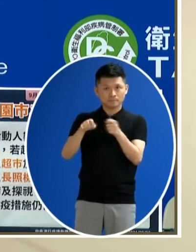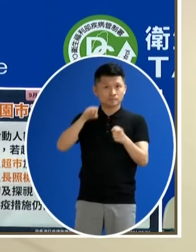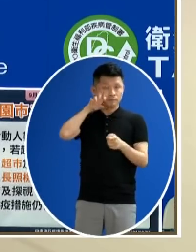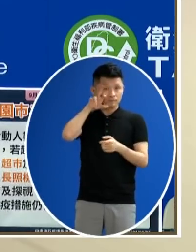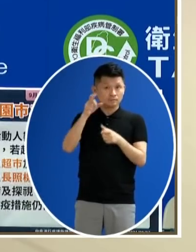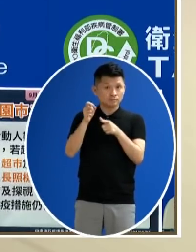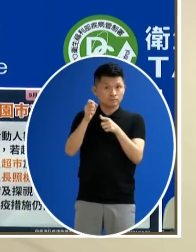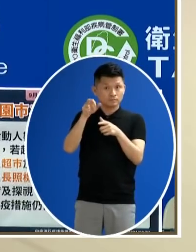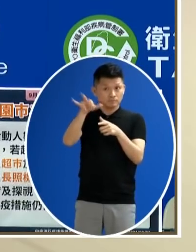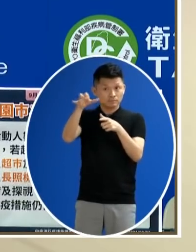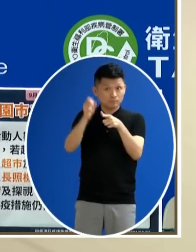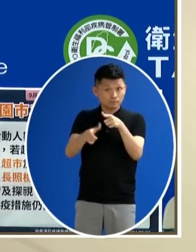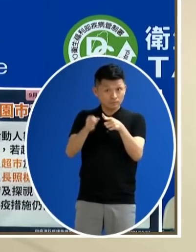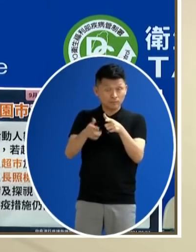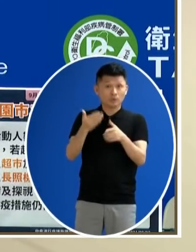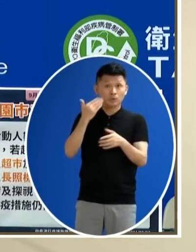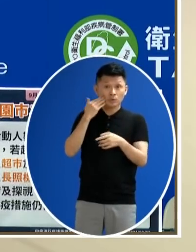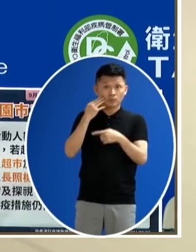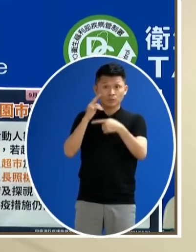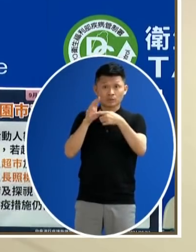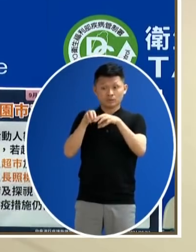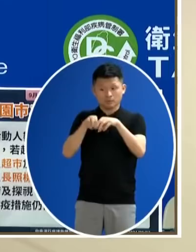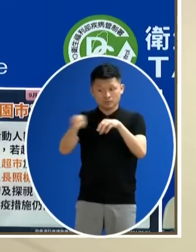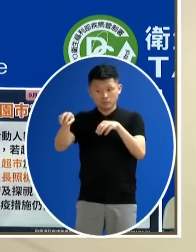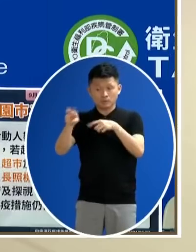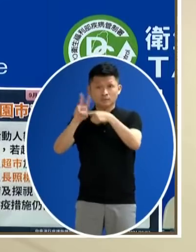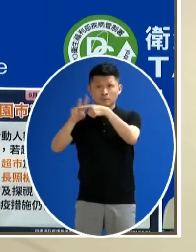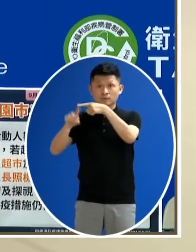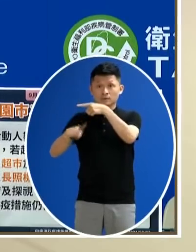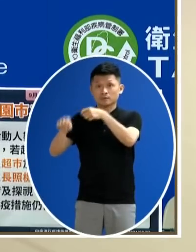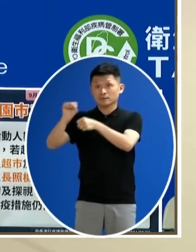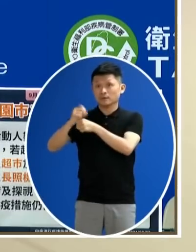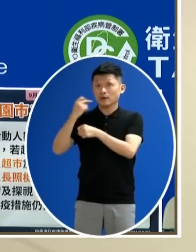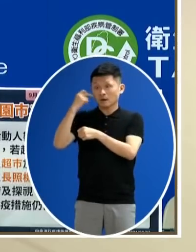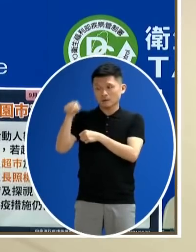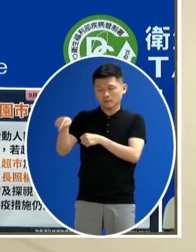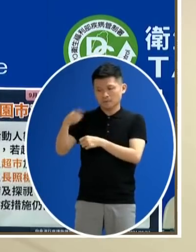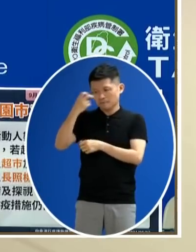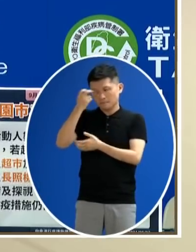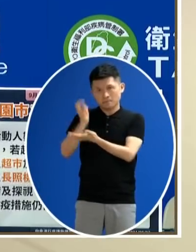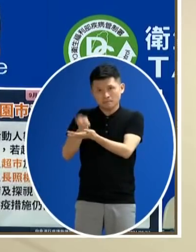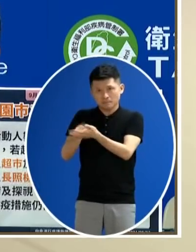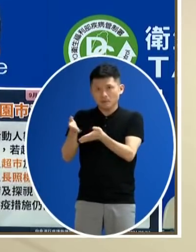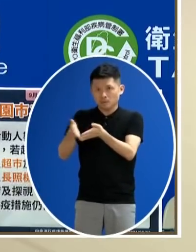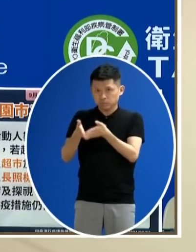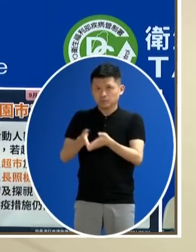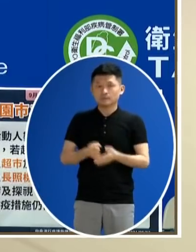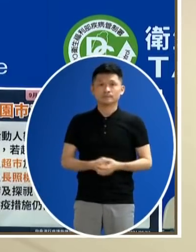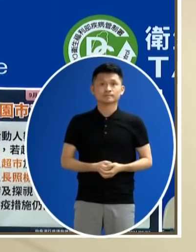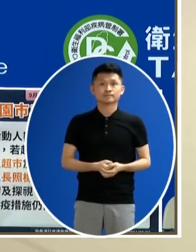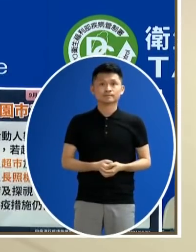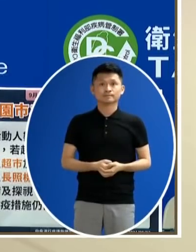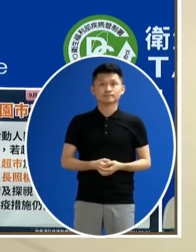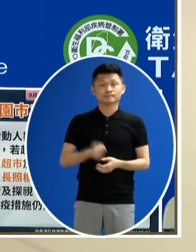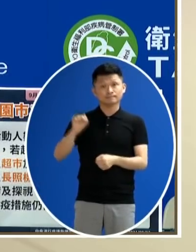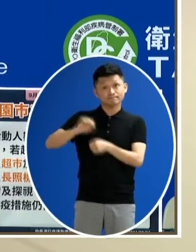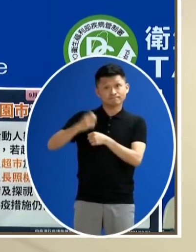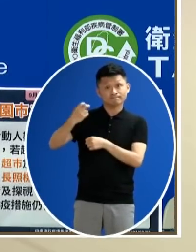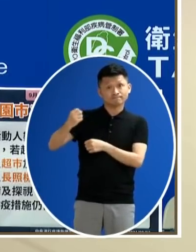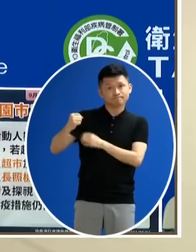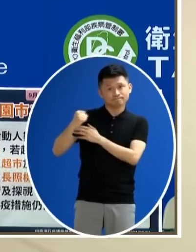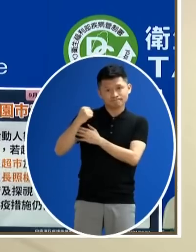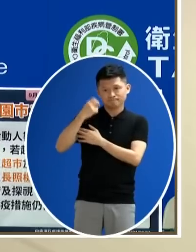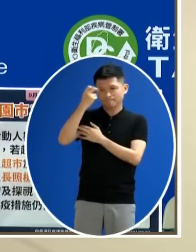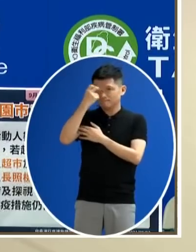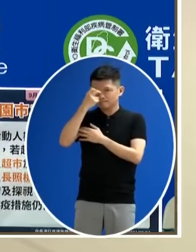公司对于芝加哥的外站的管理要特别的加强跟检视。那在加强跟检视还